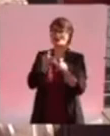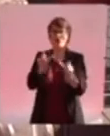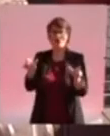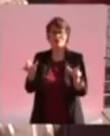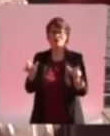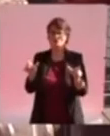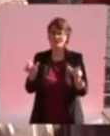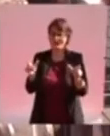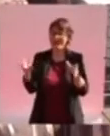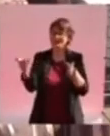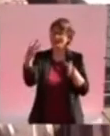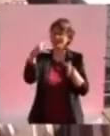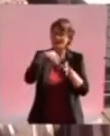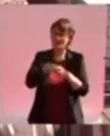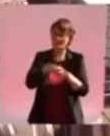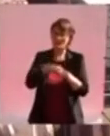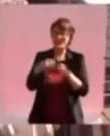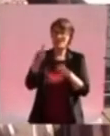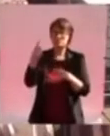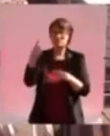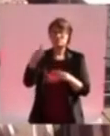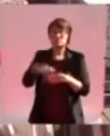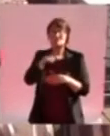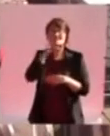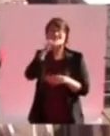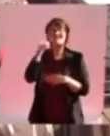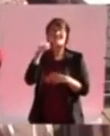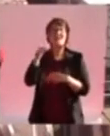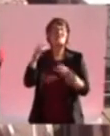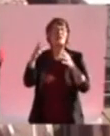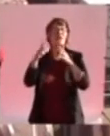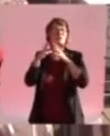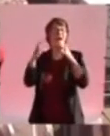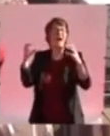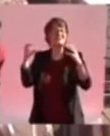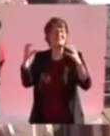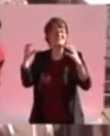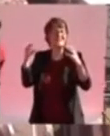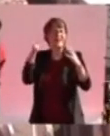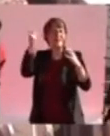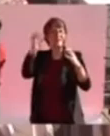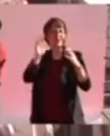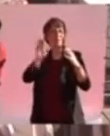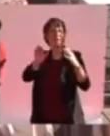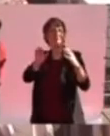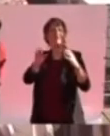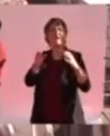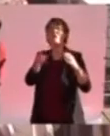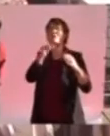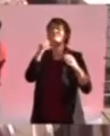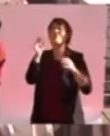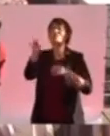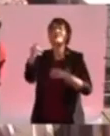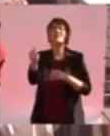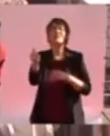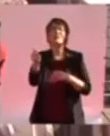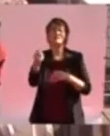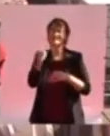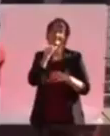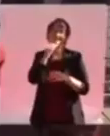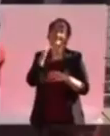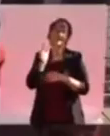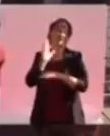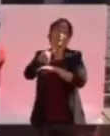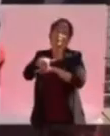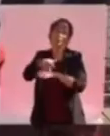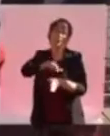superare le derive aziendalistiche e la logica della fattura per prestazione un